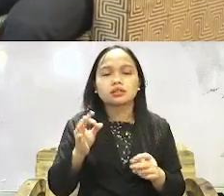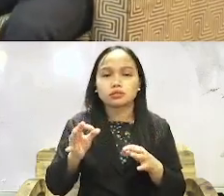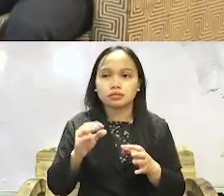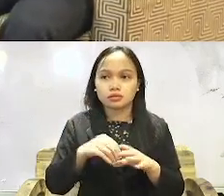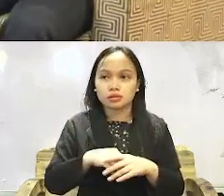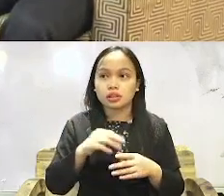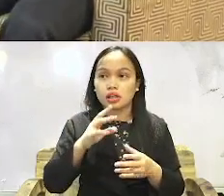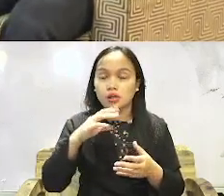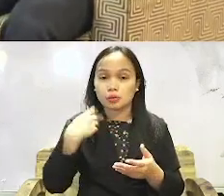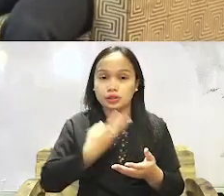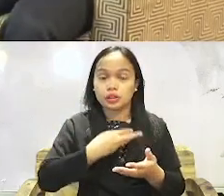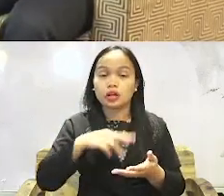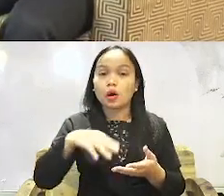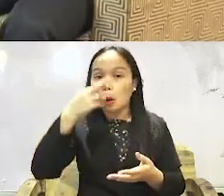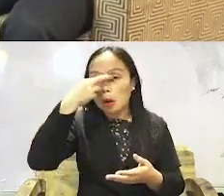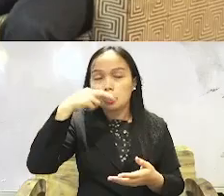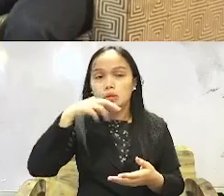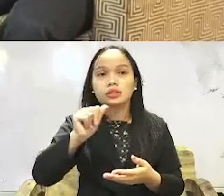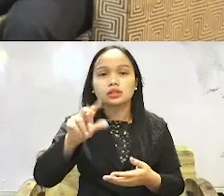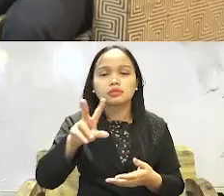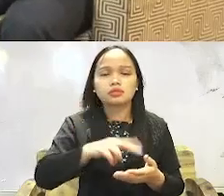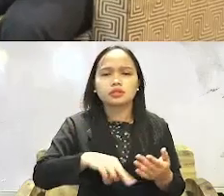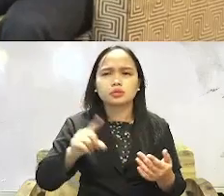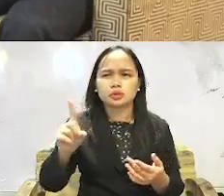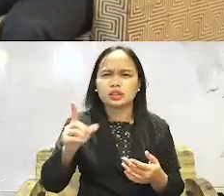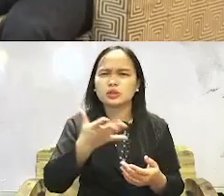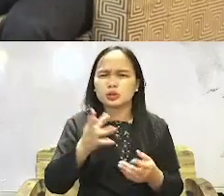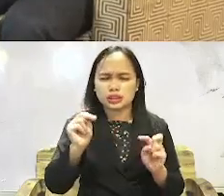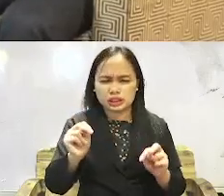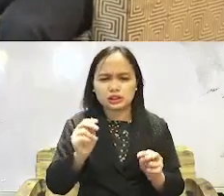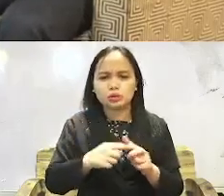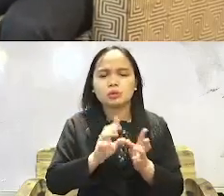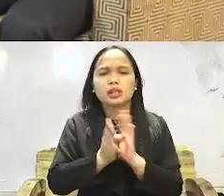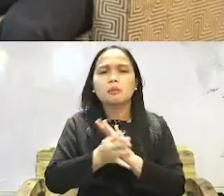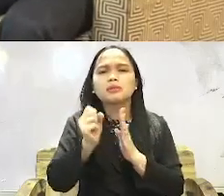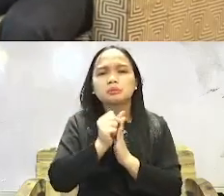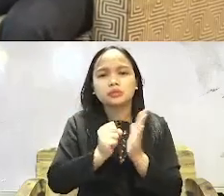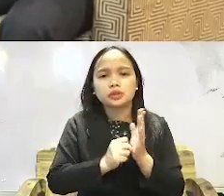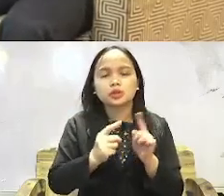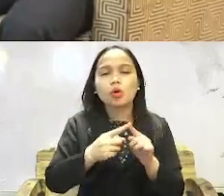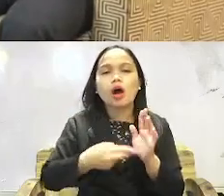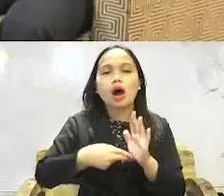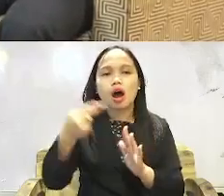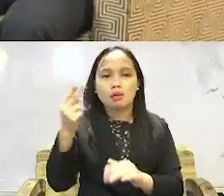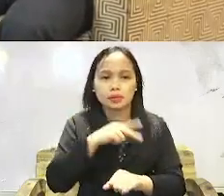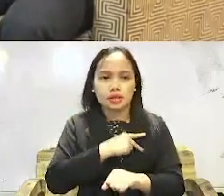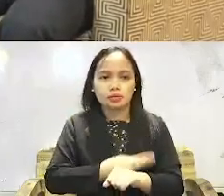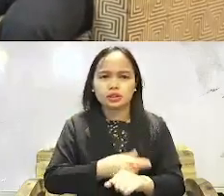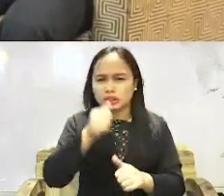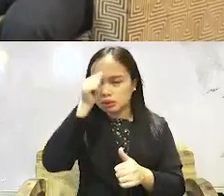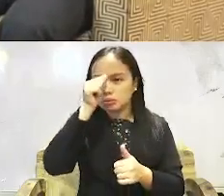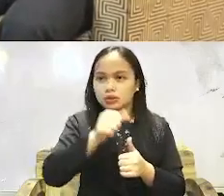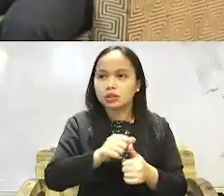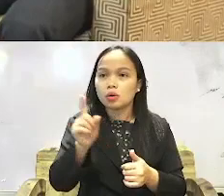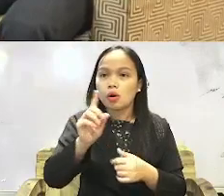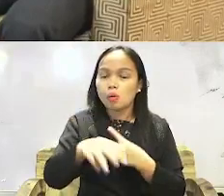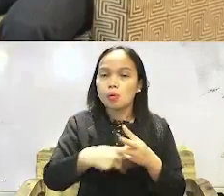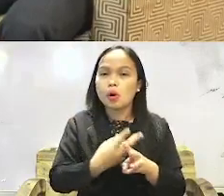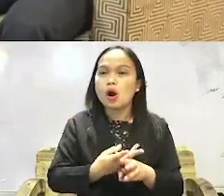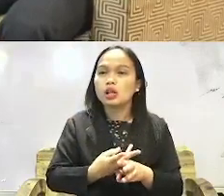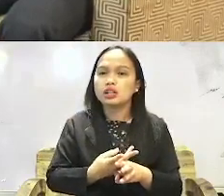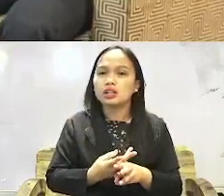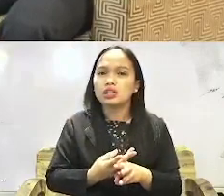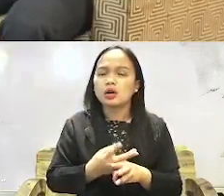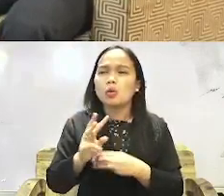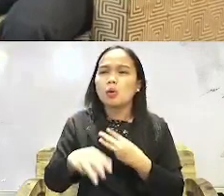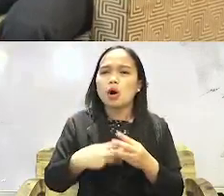Okay? Romans 13 verse number 1. Magpa-subject ka into higher power. Tandaan mo, ang kapangyarihan ng mundo na ito, it's not the